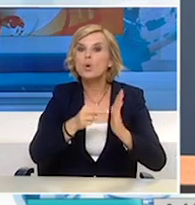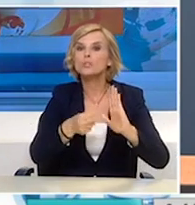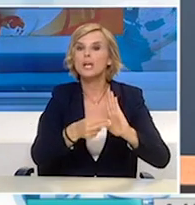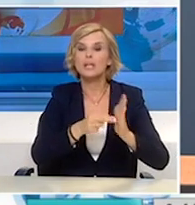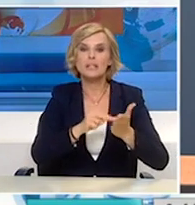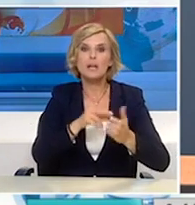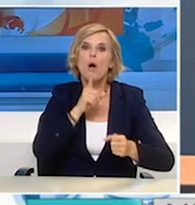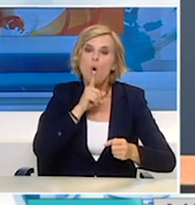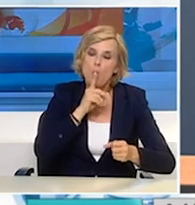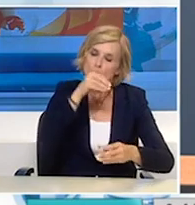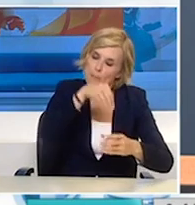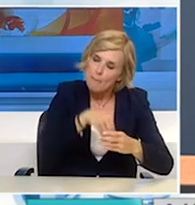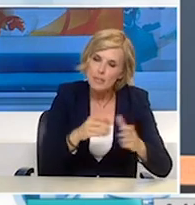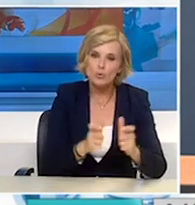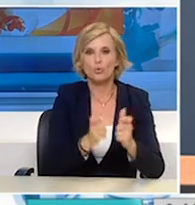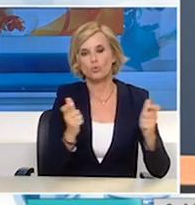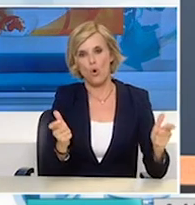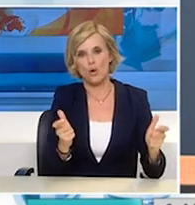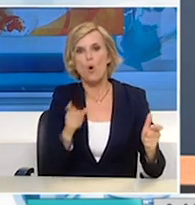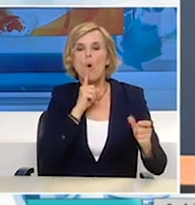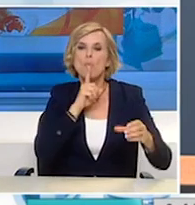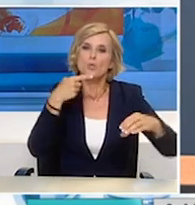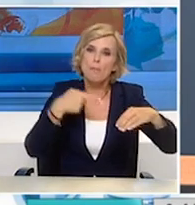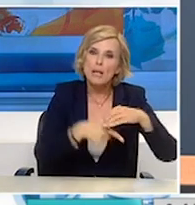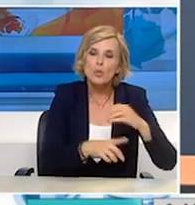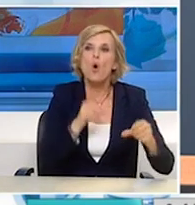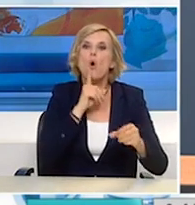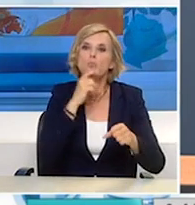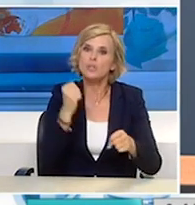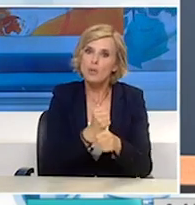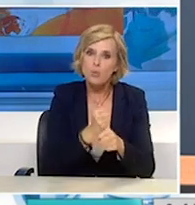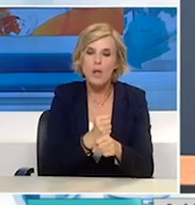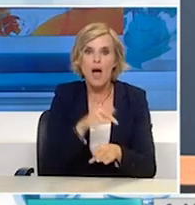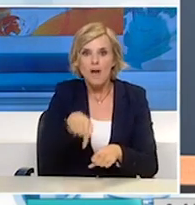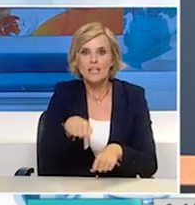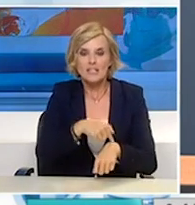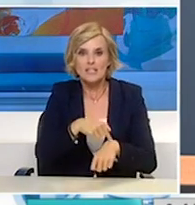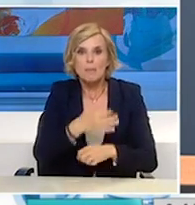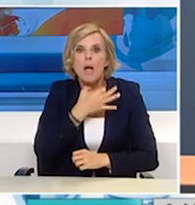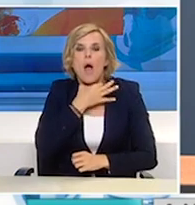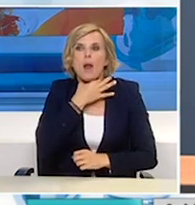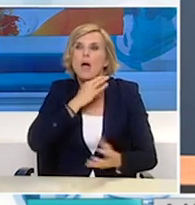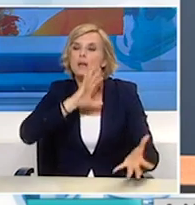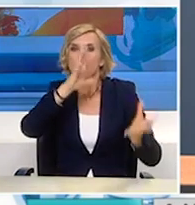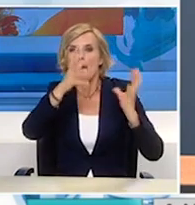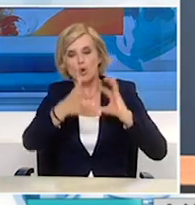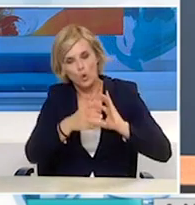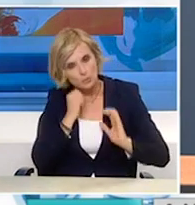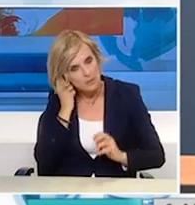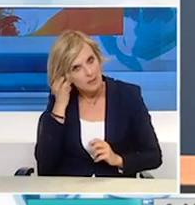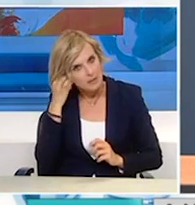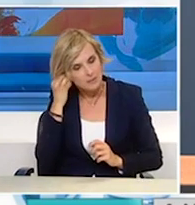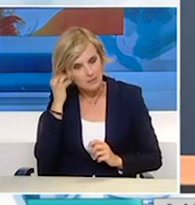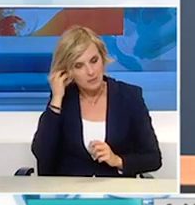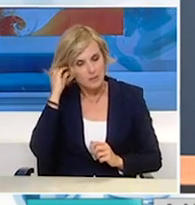χώρους και στο χώρο του σχολείου. Δεν πρέπει να μείνουμε στην περιπτωσιολογία. Ζούμε κάτι έκτακτο. Κάθε οικογένεια, κάθε παιδί είναι διαφορετικό. Αλλά να